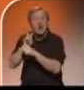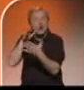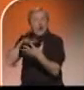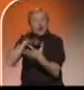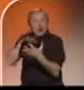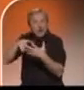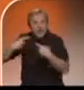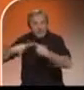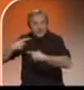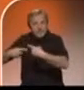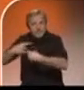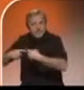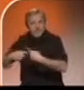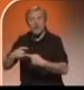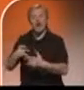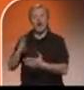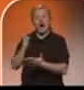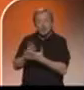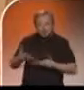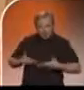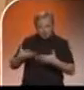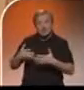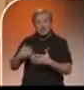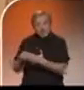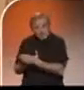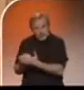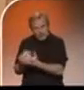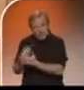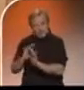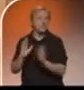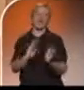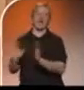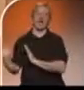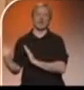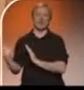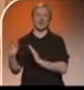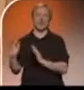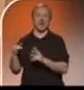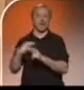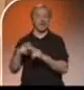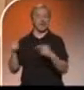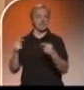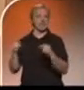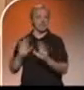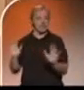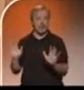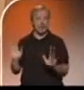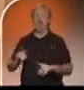že se to nastartuje ten proces normálním způsobem a ta sítnice hezky doroste, anebo se tam vlastně začnou